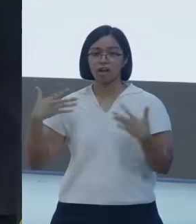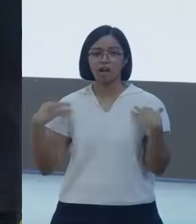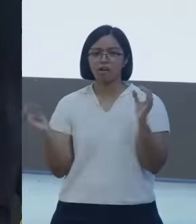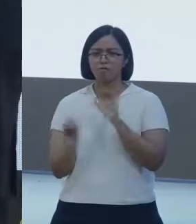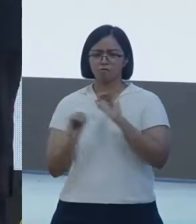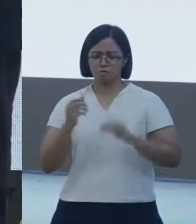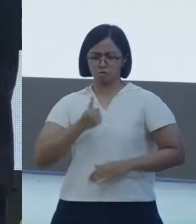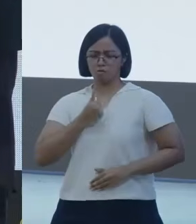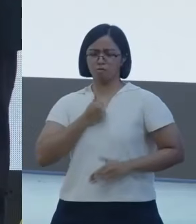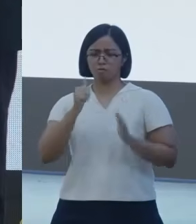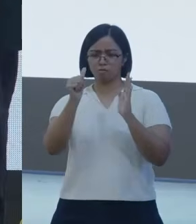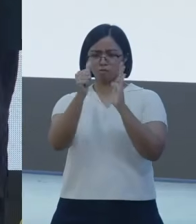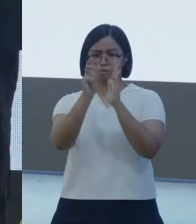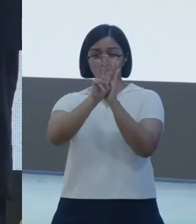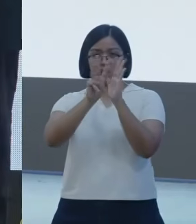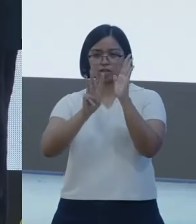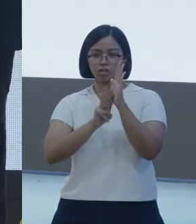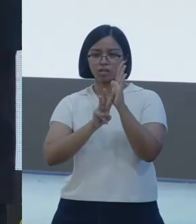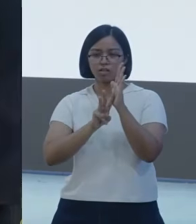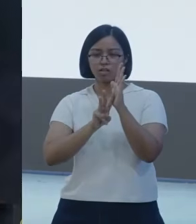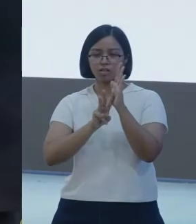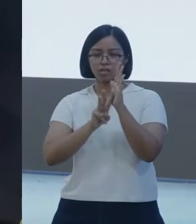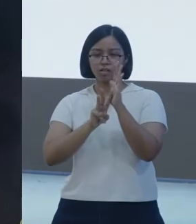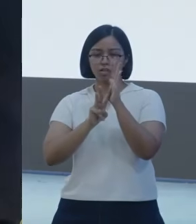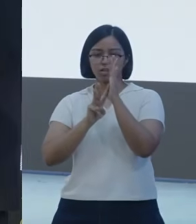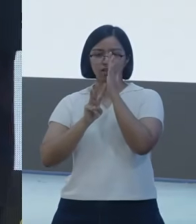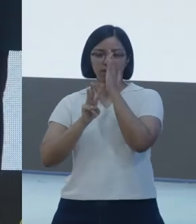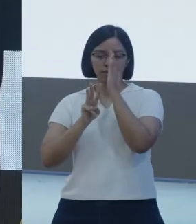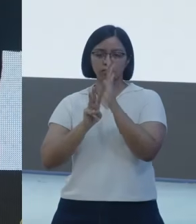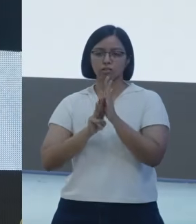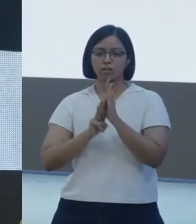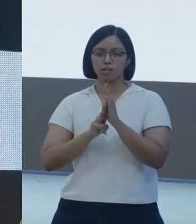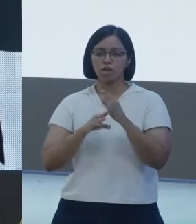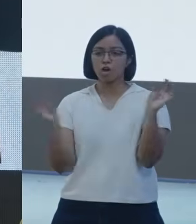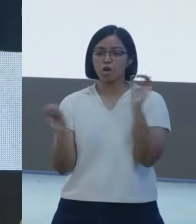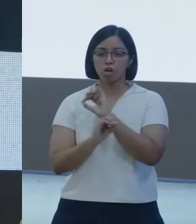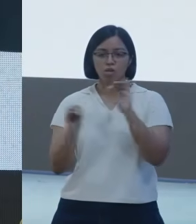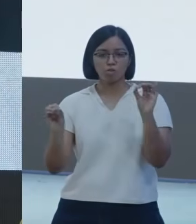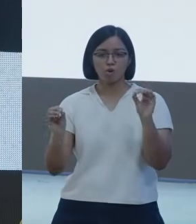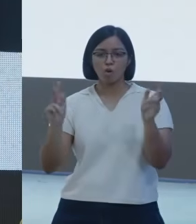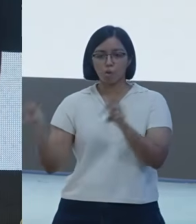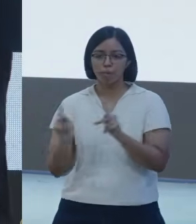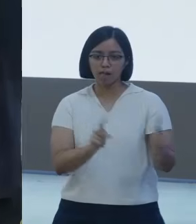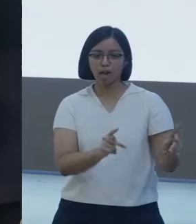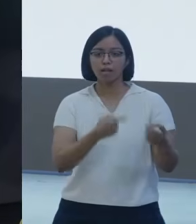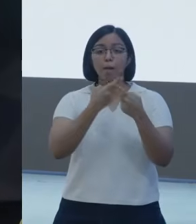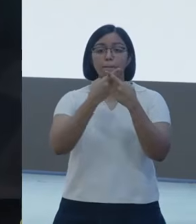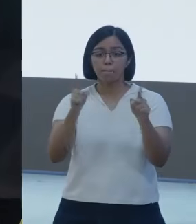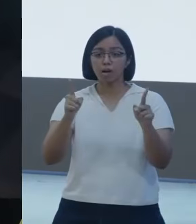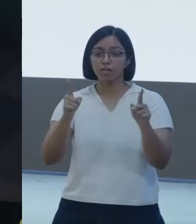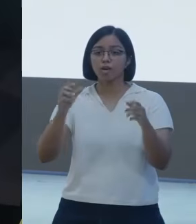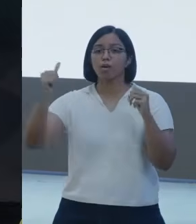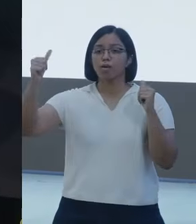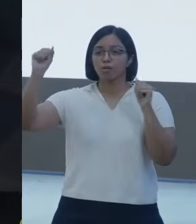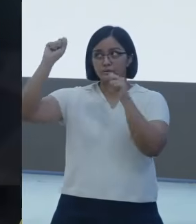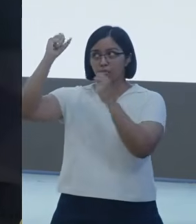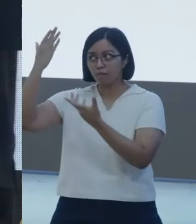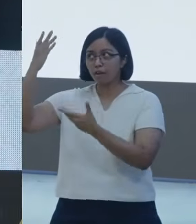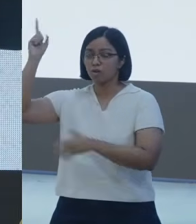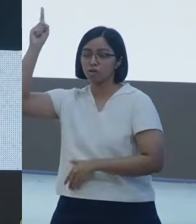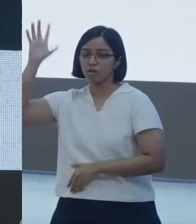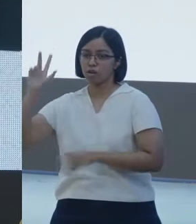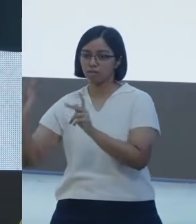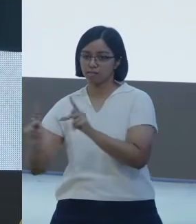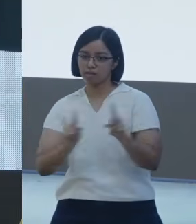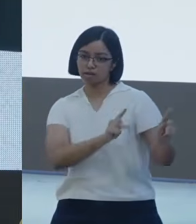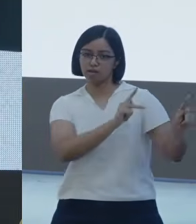ay pag-aari. Wala siyang plano sa buhay, kundi ang plano ng kanyang Panginoon, ng kanyang Master. Wala siyang